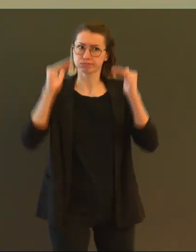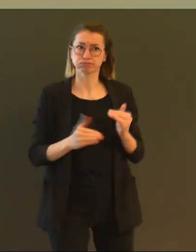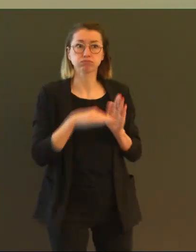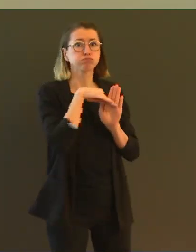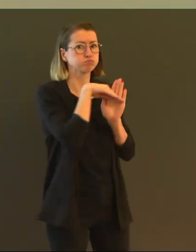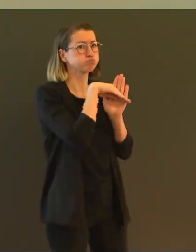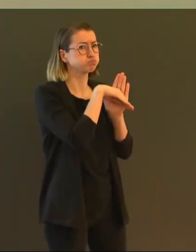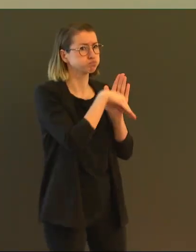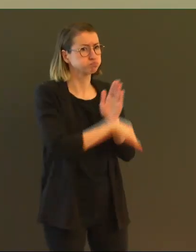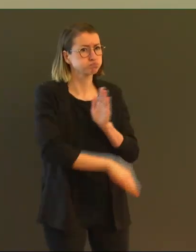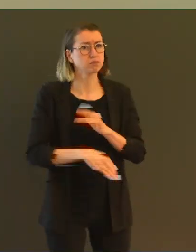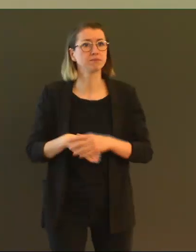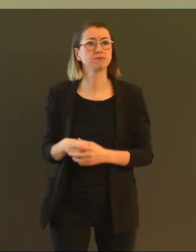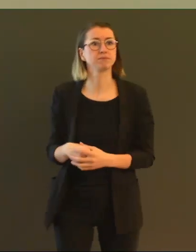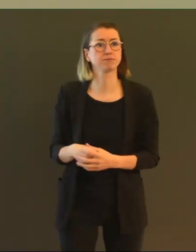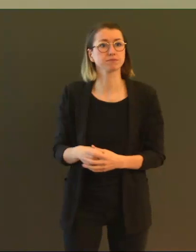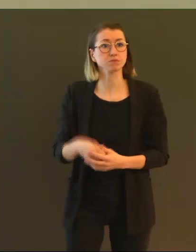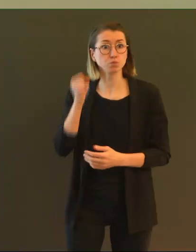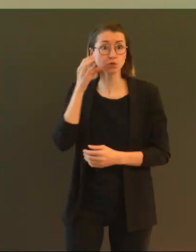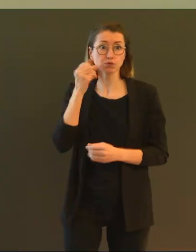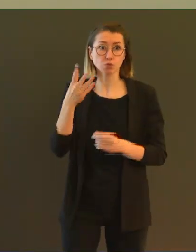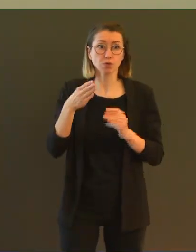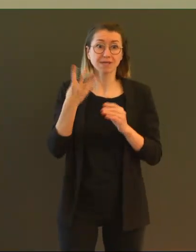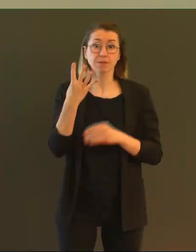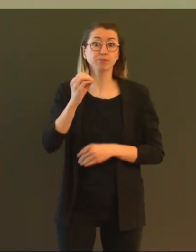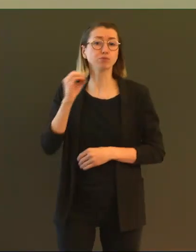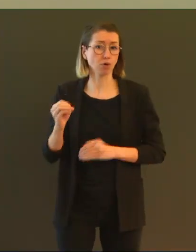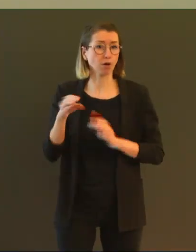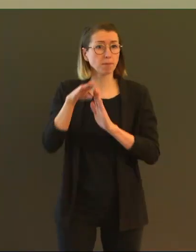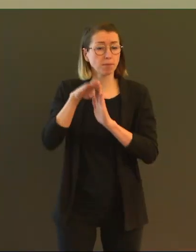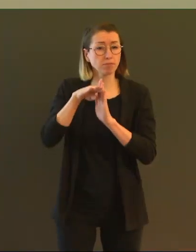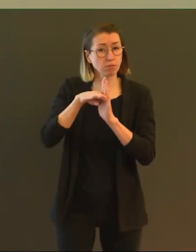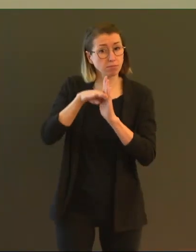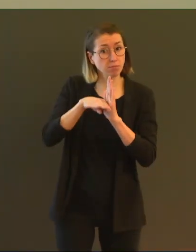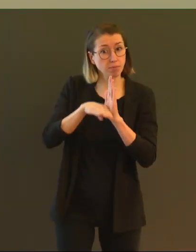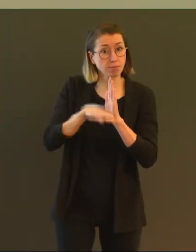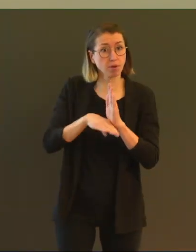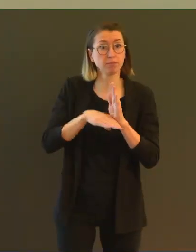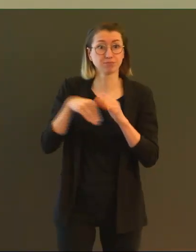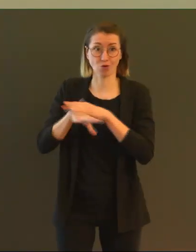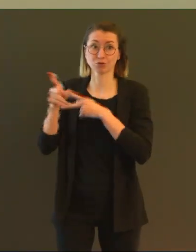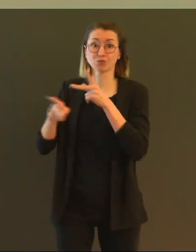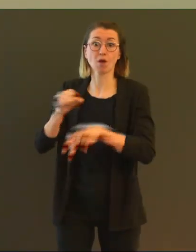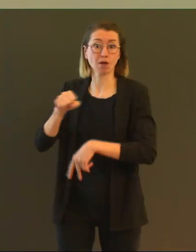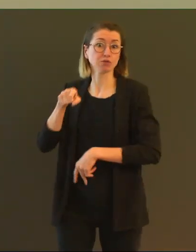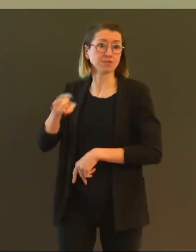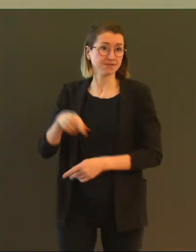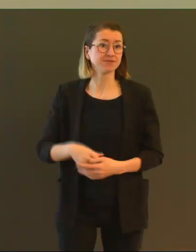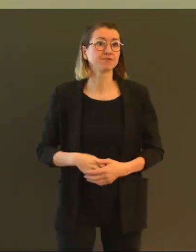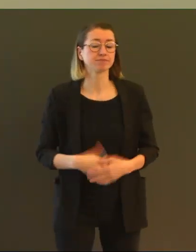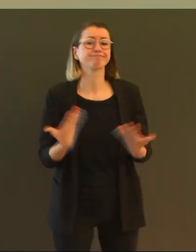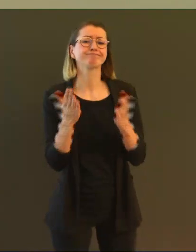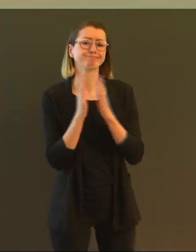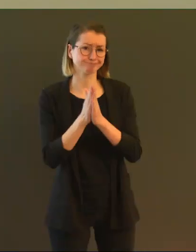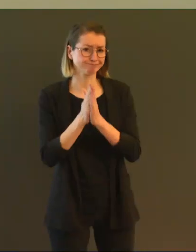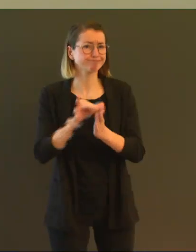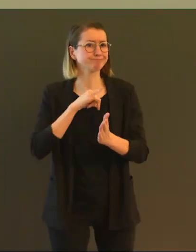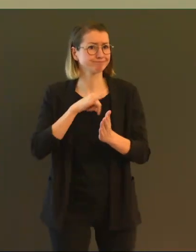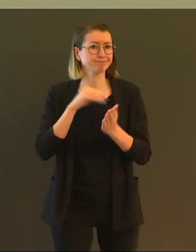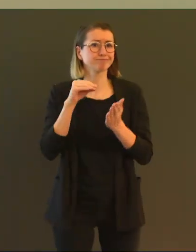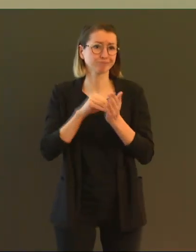par jour. On a malheureusement encore dû déplorer un certain nombre de décès durant les dernières 24